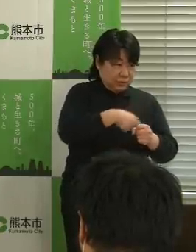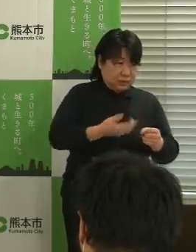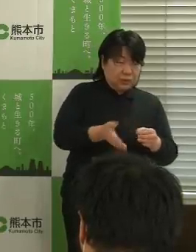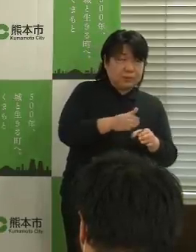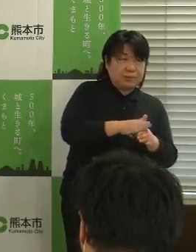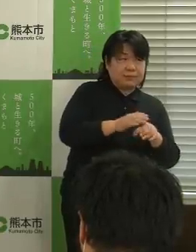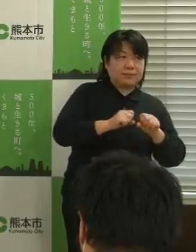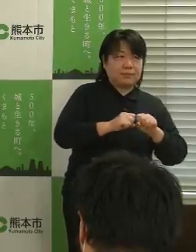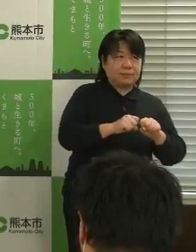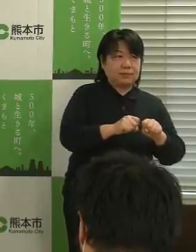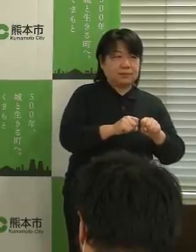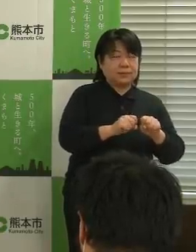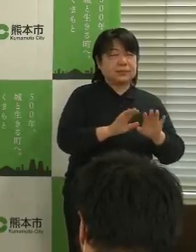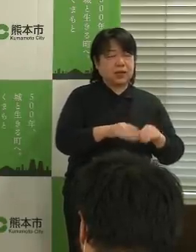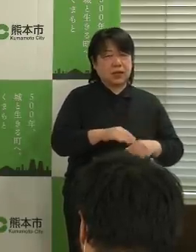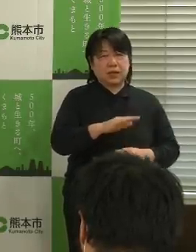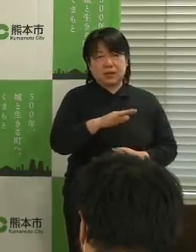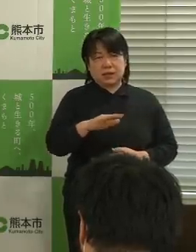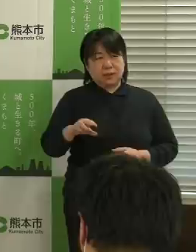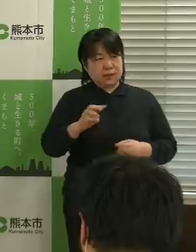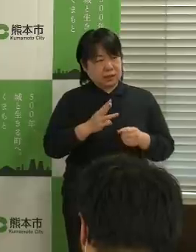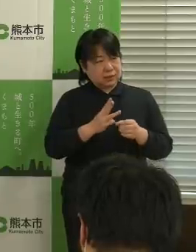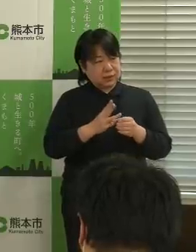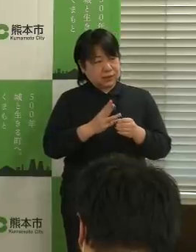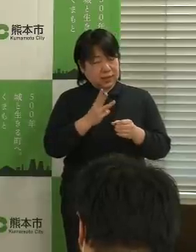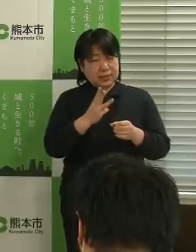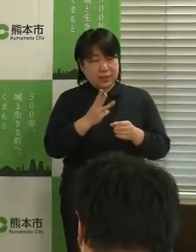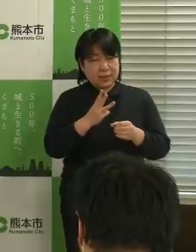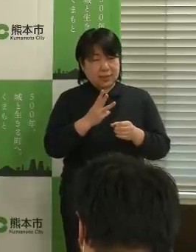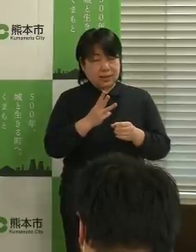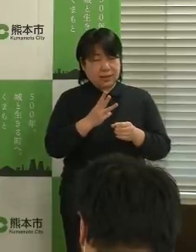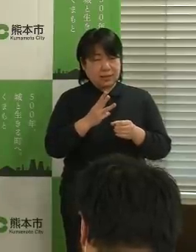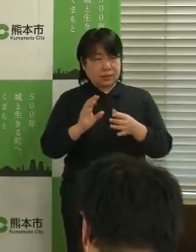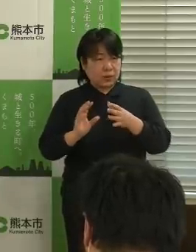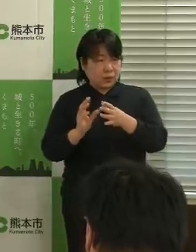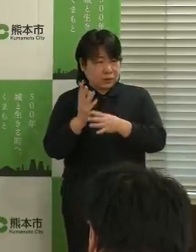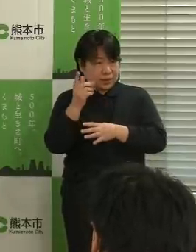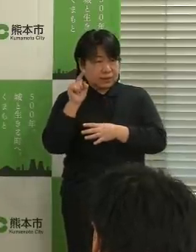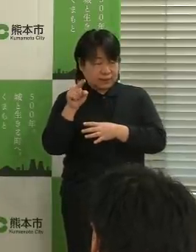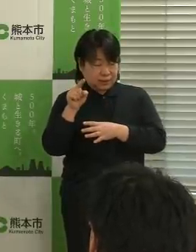めてやりましたが、平成3年のごめんなさい、ちょっと勘違いしました、平成3年の普賢岳の